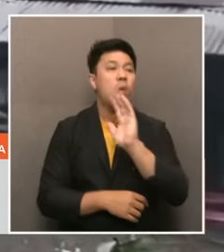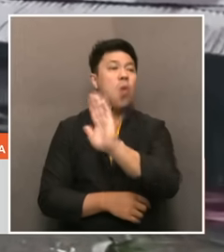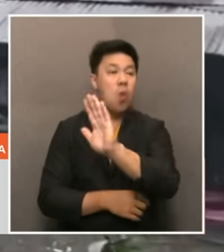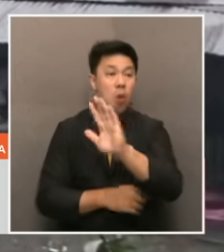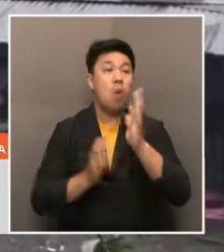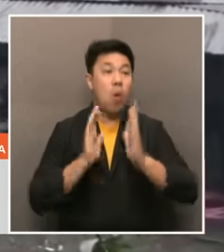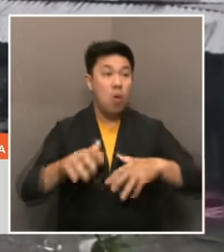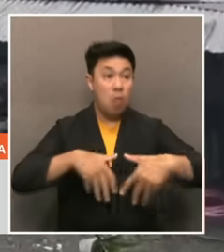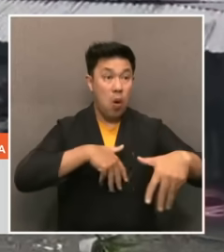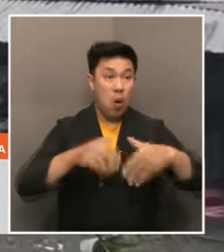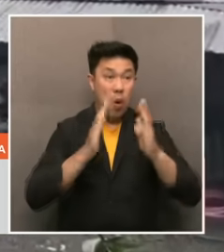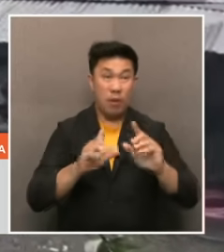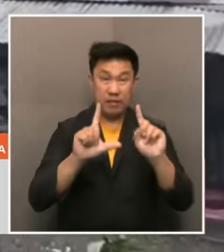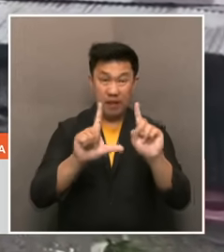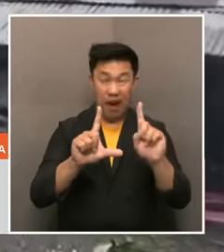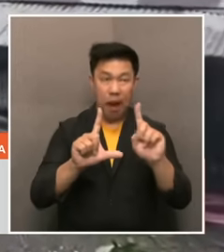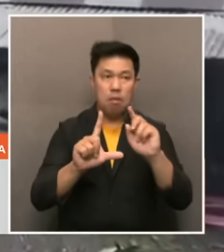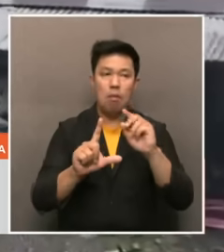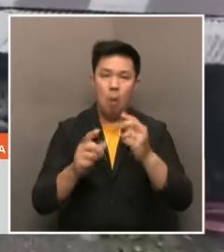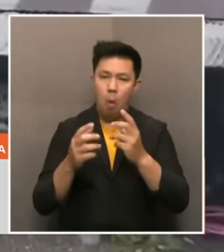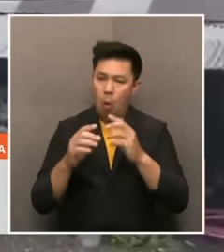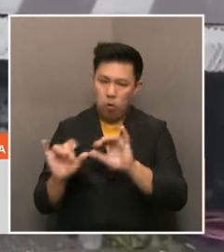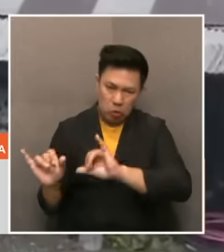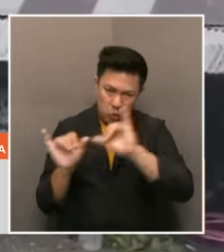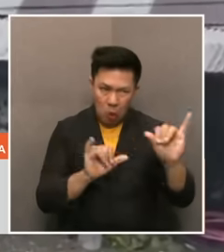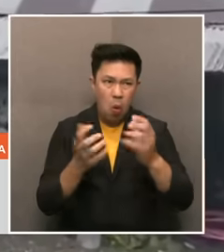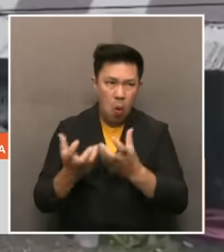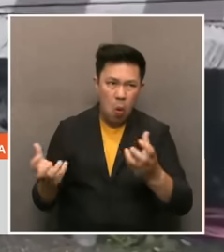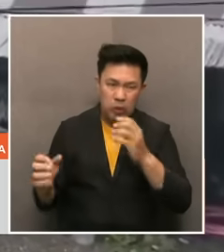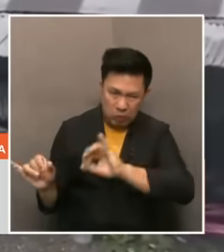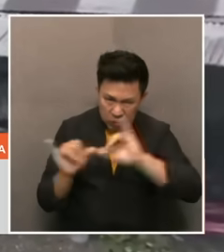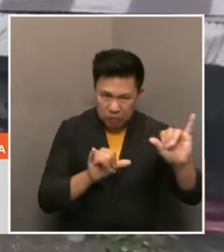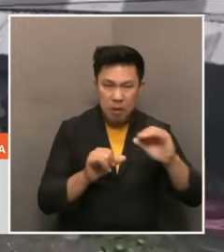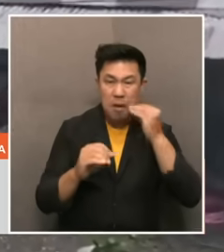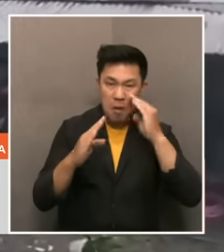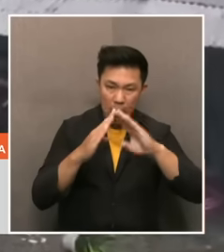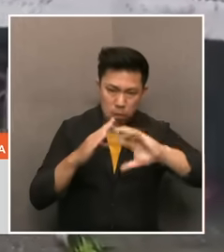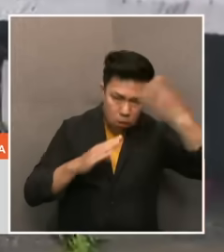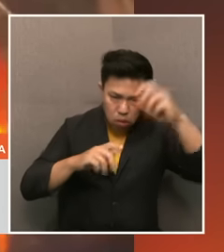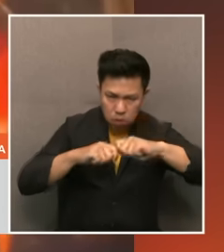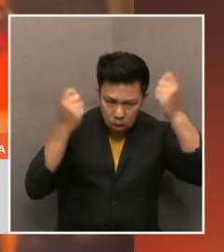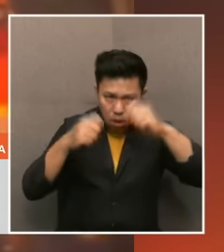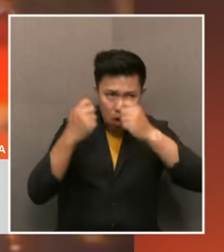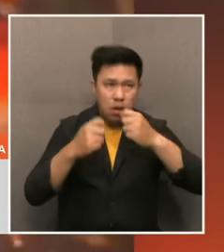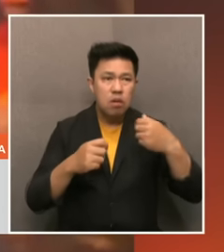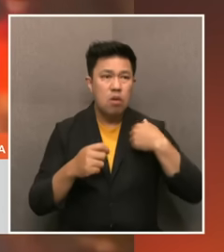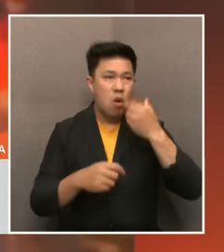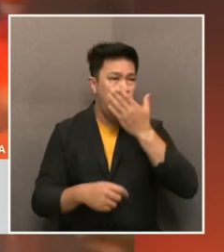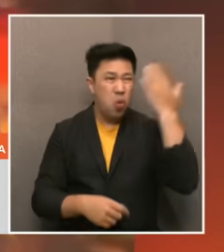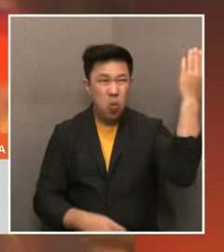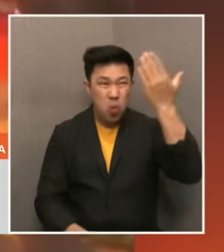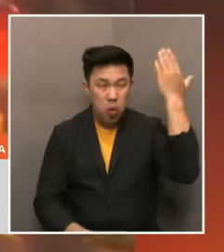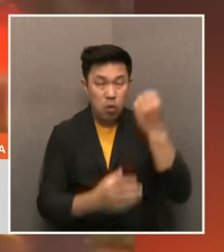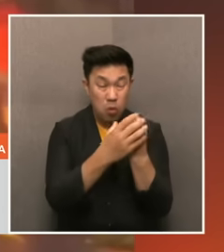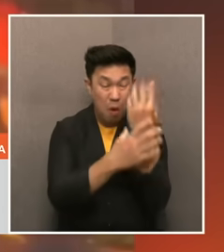ฟิลิปปินส์กว่า 1ล้านคนต้องอพยพและอาคารบ้านเรือนได้รับความเสียหายในหลายพื้นที่เกิดลมแรงและต้น